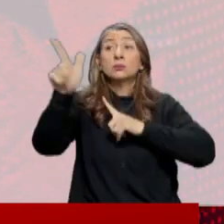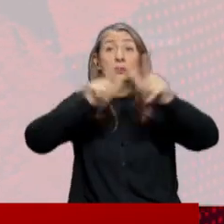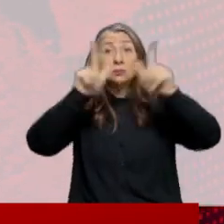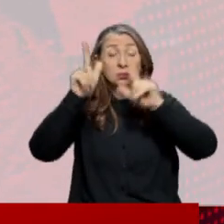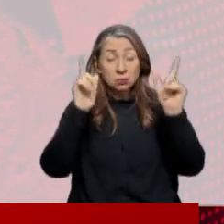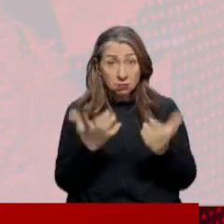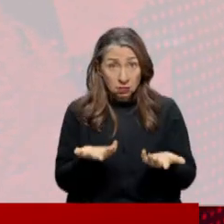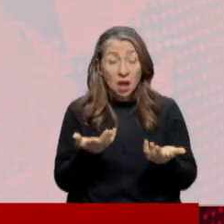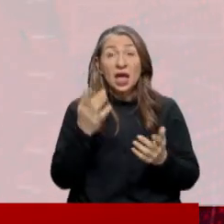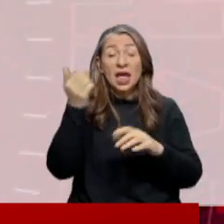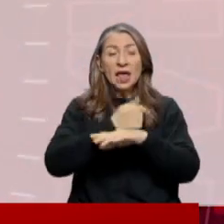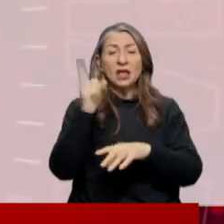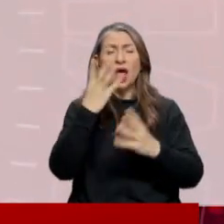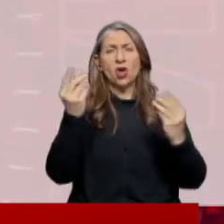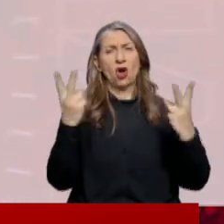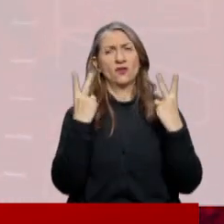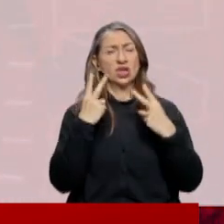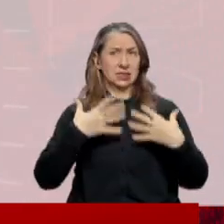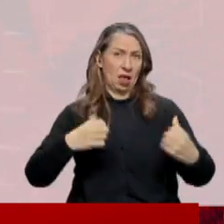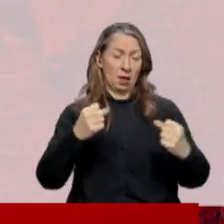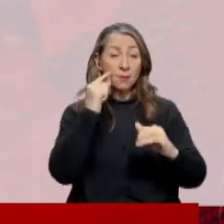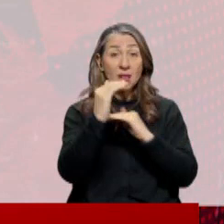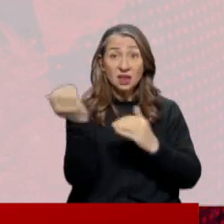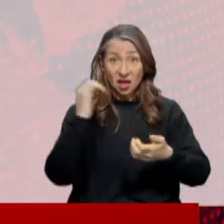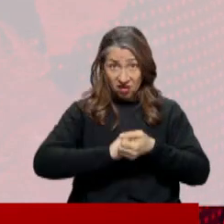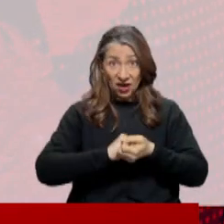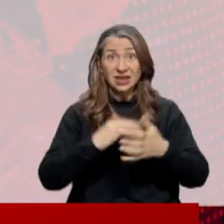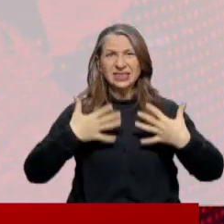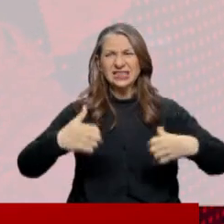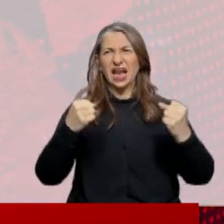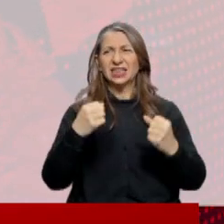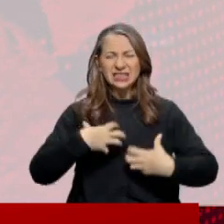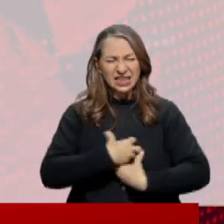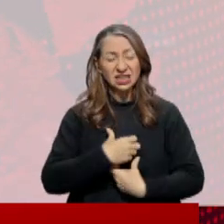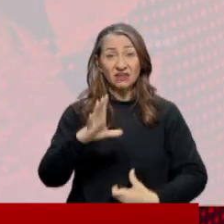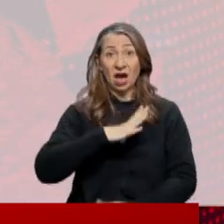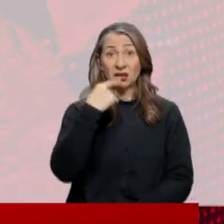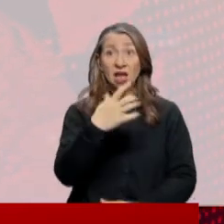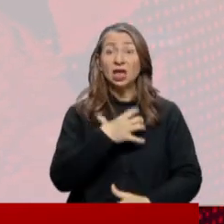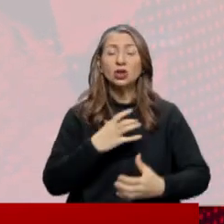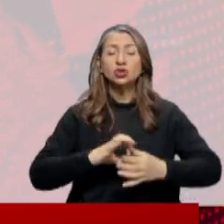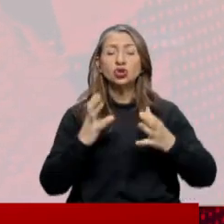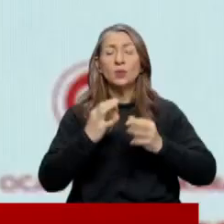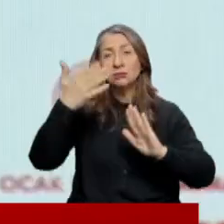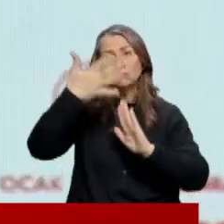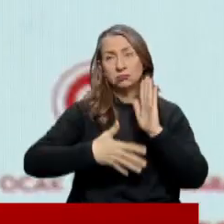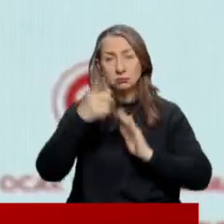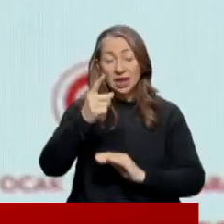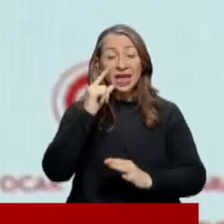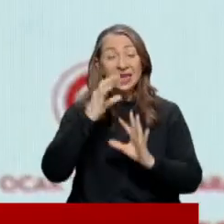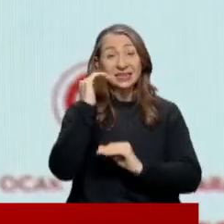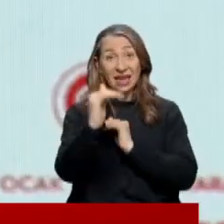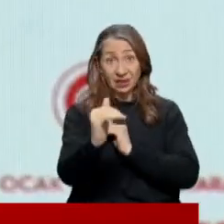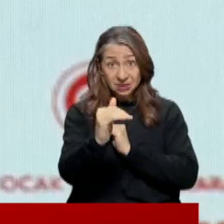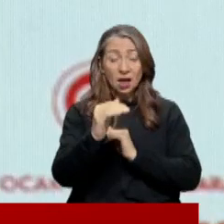yükseliyor. İktidarın en övündüğü alan sağlık. Millet İttifakı sağlıkta kriz var dedi, kendi çözümlerini sıraladı.